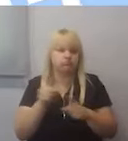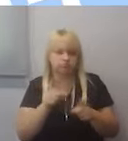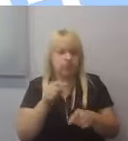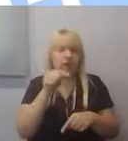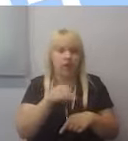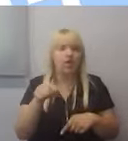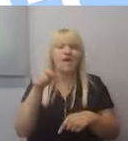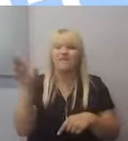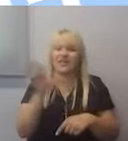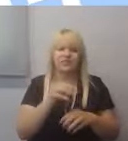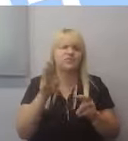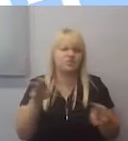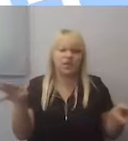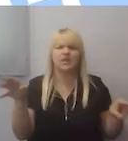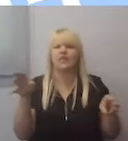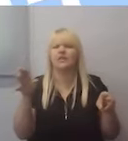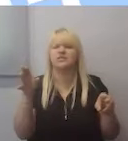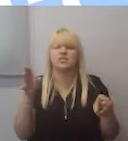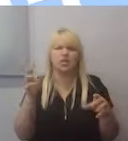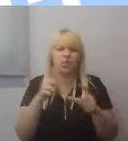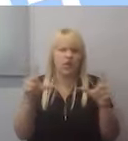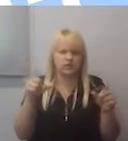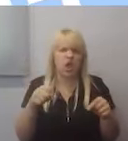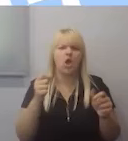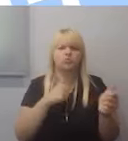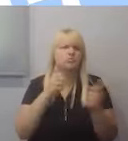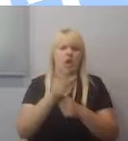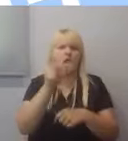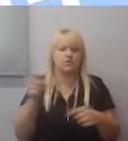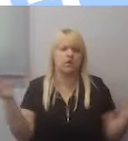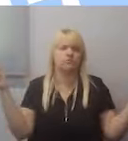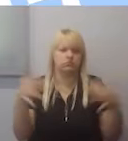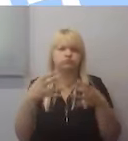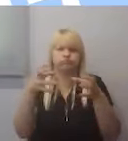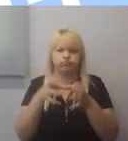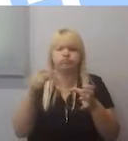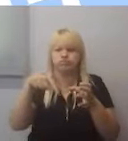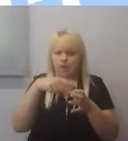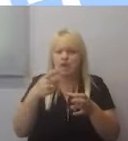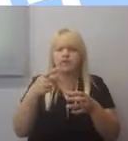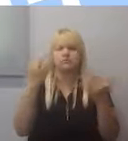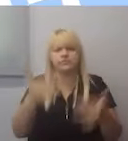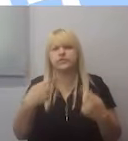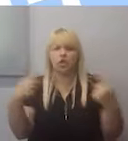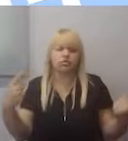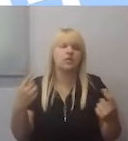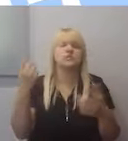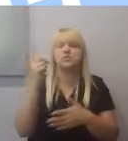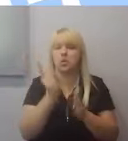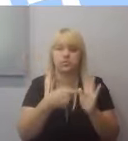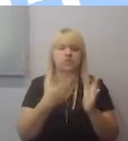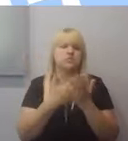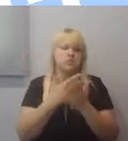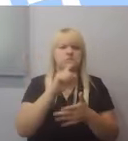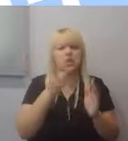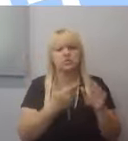ministriju un kritisko iestāžu pārstāvji un kas principā dažādas darba grupas arī risinā tos jautājumus piemēram ja jautājums par evakuāciju tad viņi runa